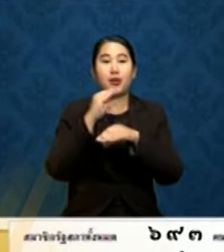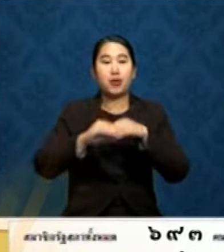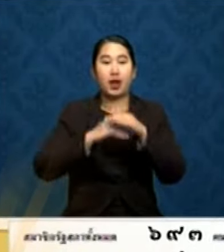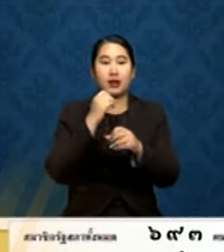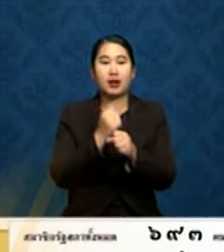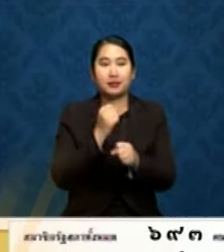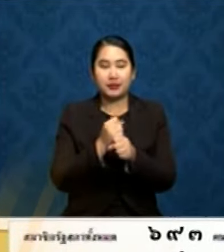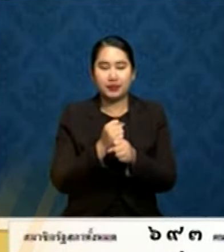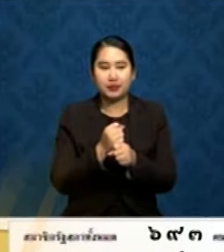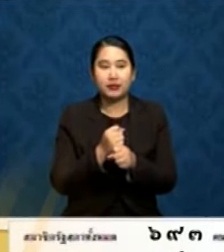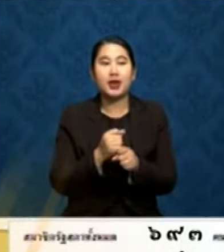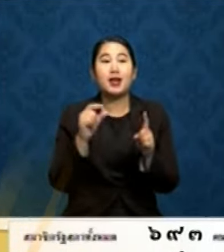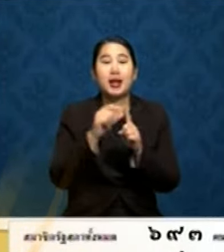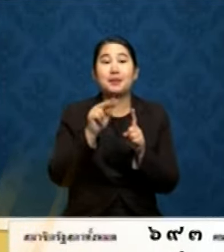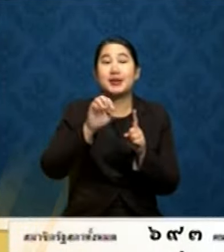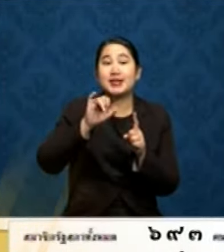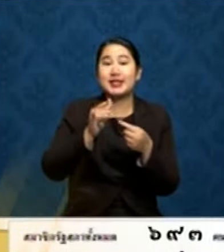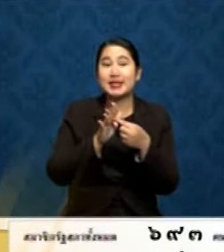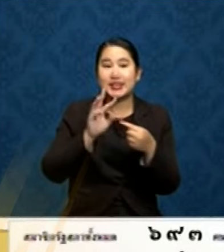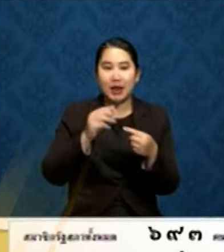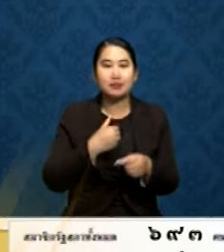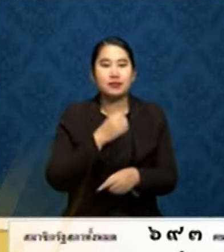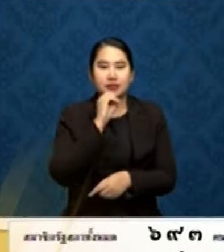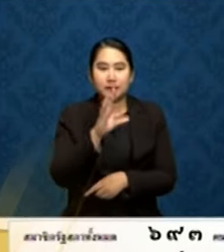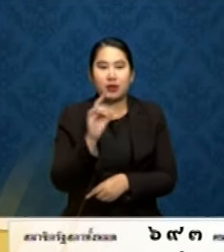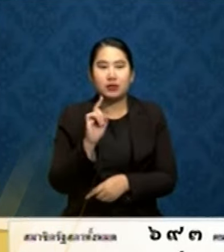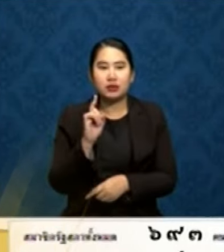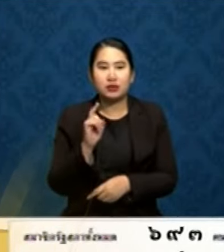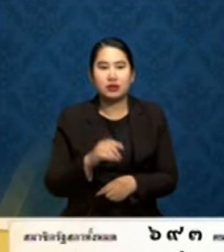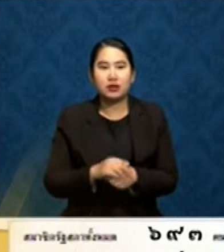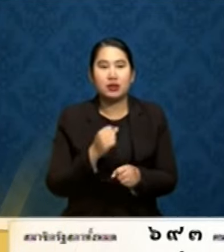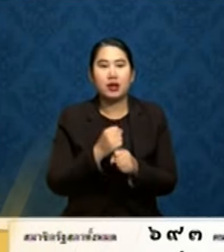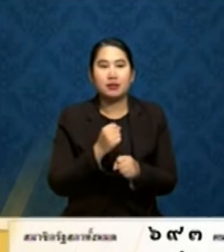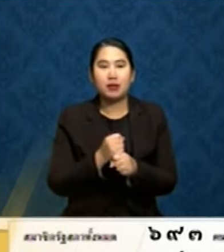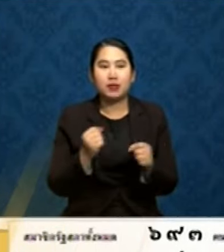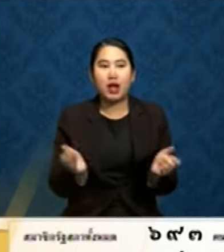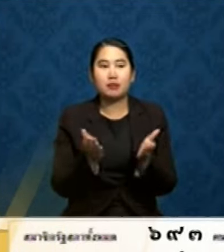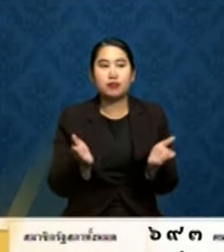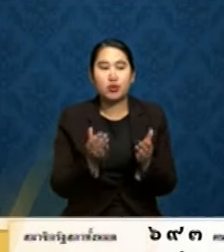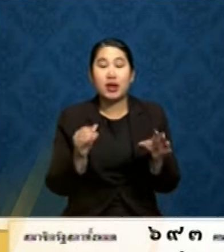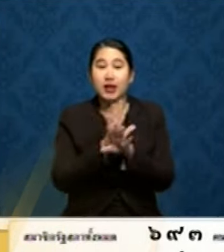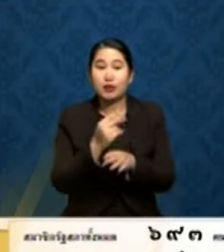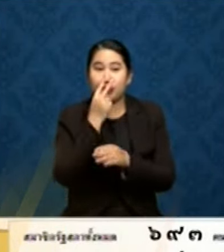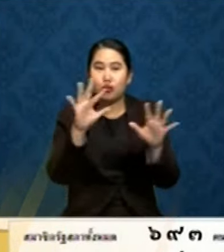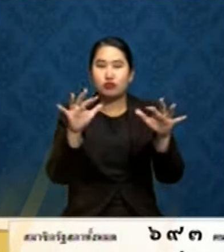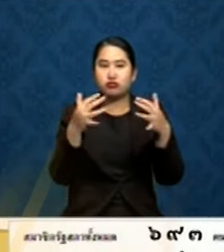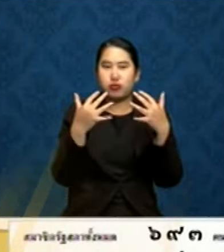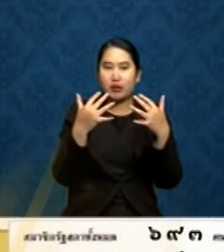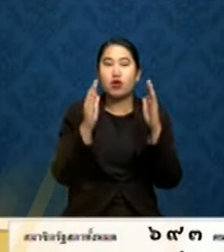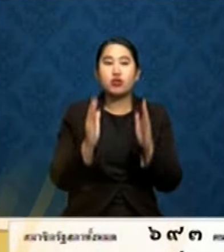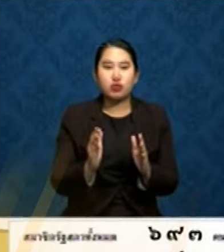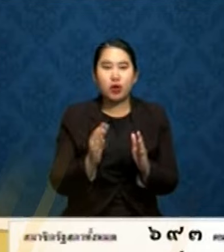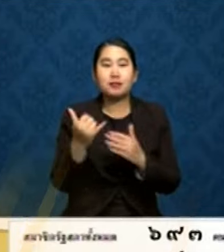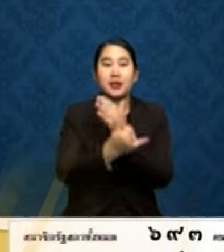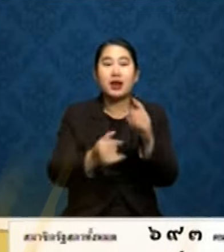จะอายุถึง 16แล้วหรือไม่ก็จะได้ก็จะได้เงิน 10,000บาททั้งหมดนะคะคือกลุ่มผู้ถือบัตรคนจนรวมกับบัตร